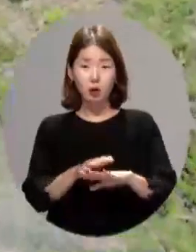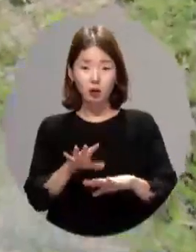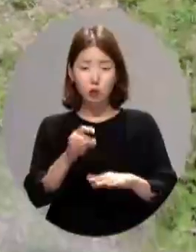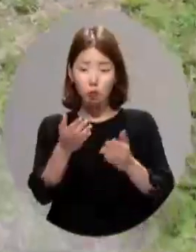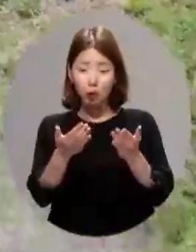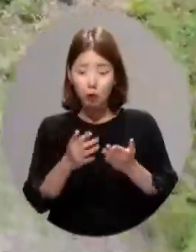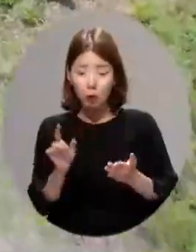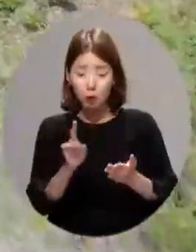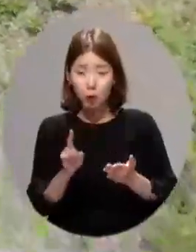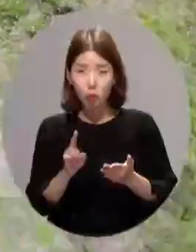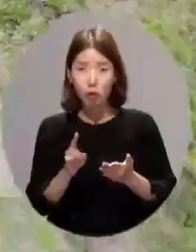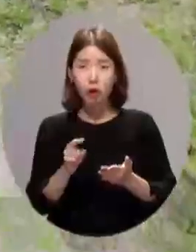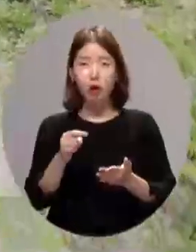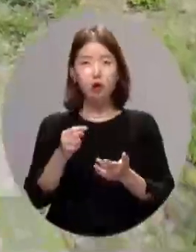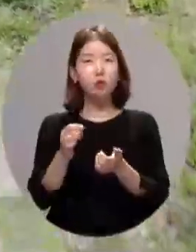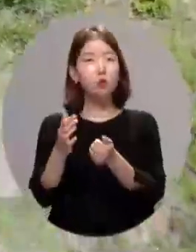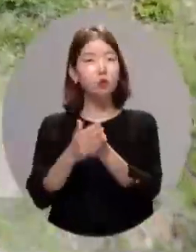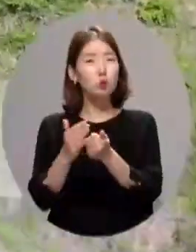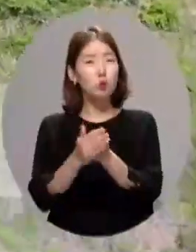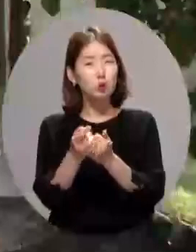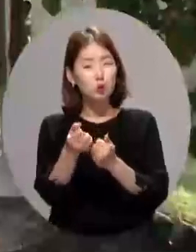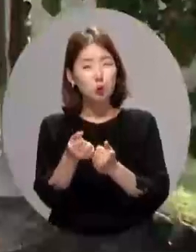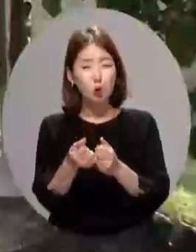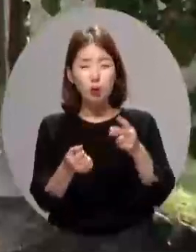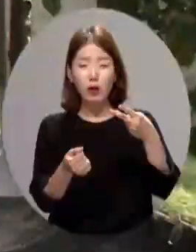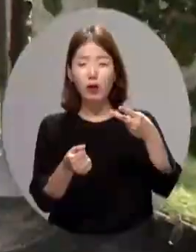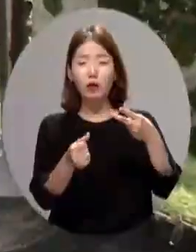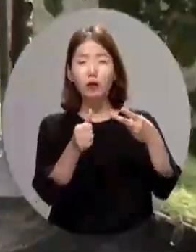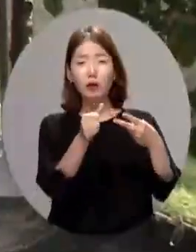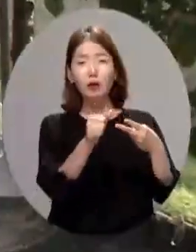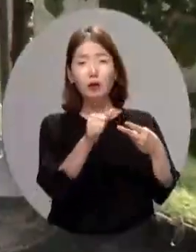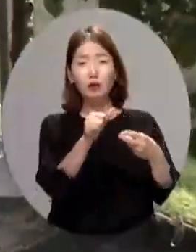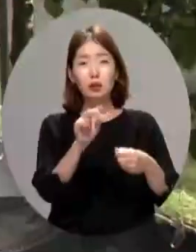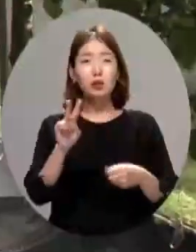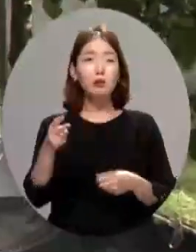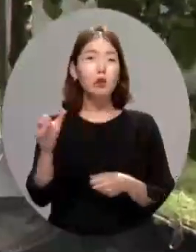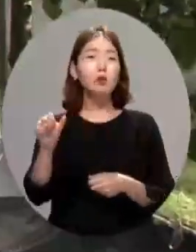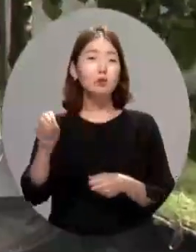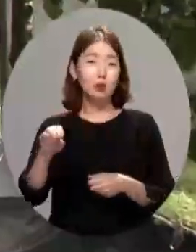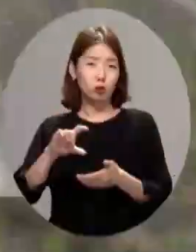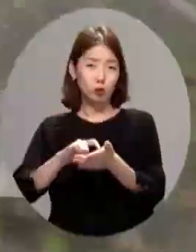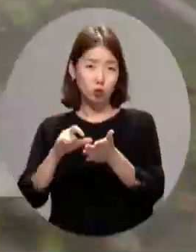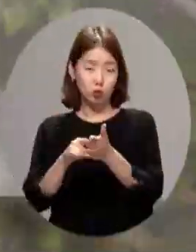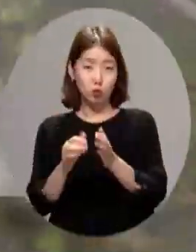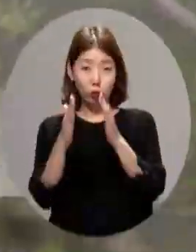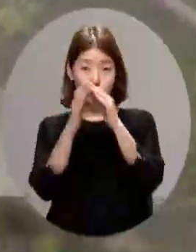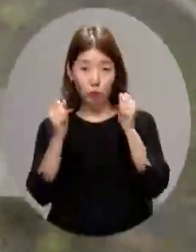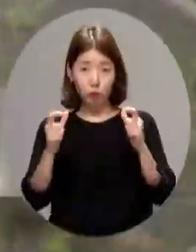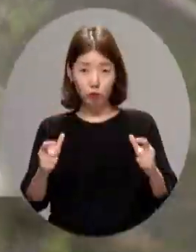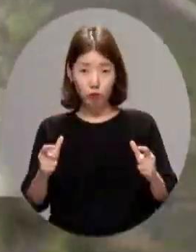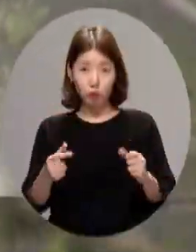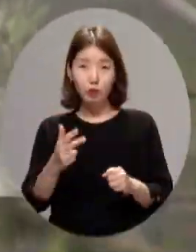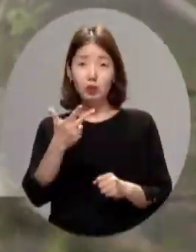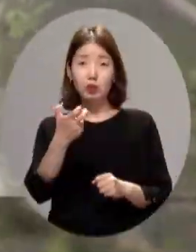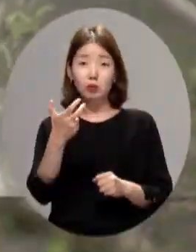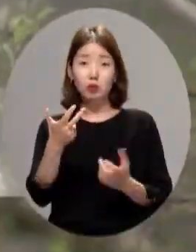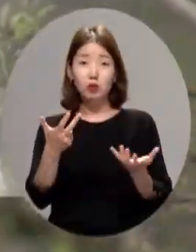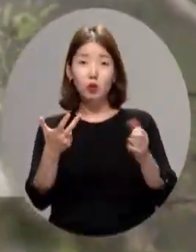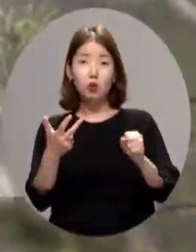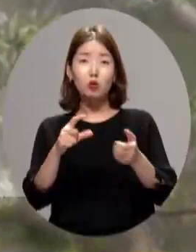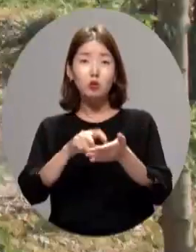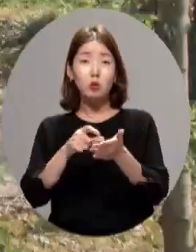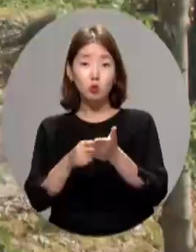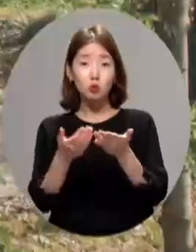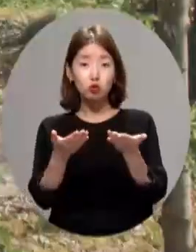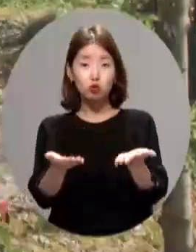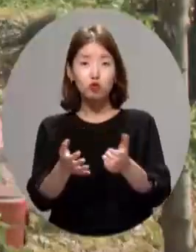수 있는 건 농약대 지원으로 헥타르당 250만 원가량입니다. 전라북도에는 모두 77억 원가량이